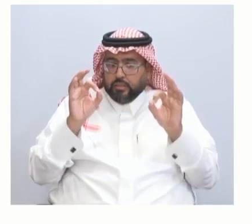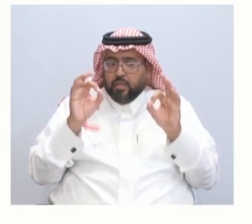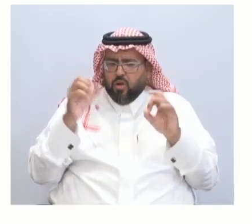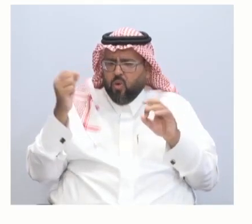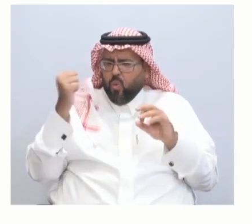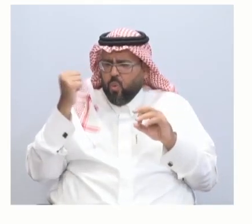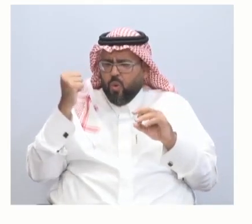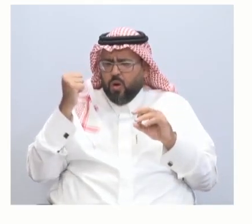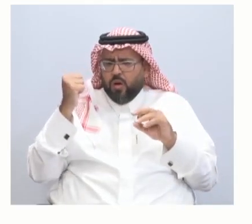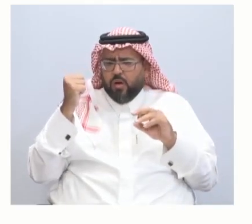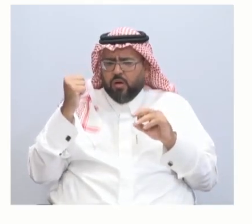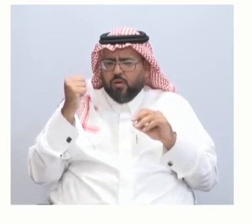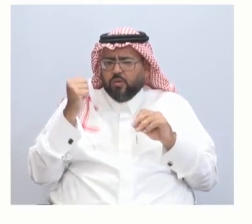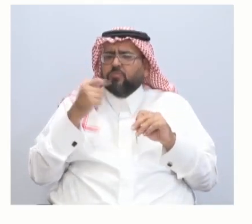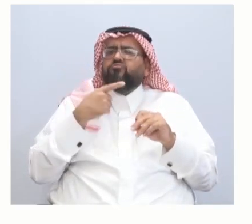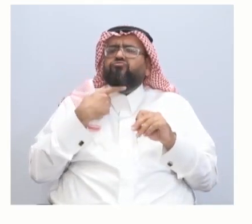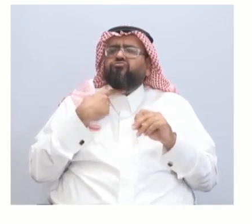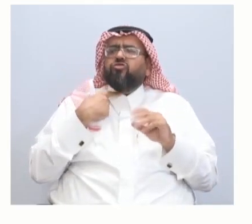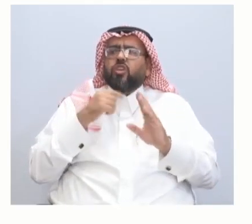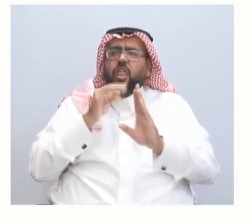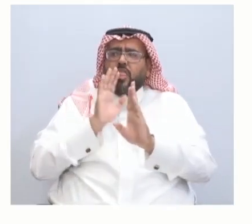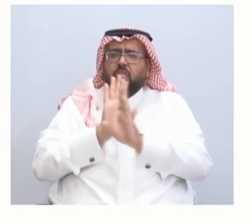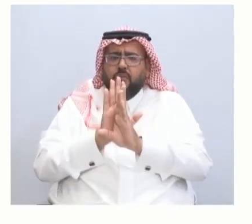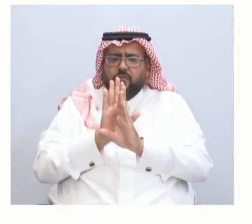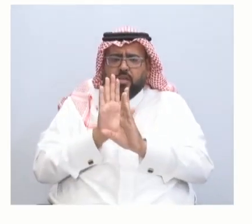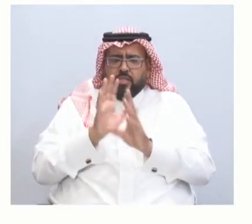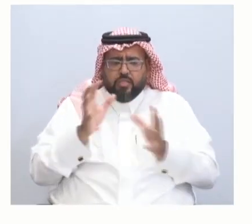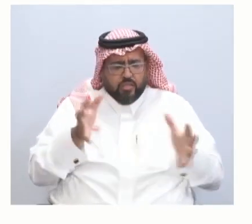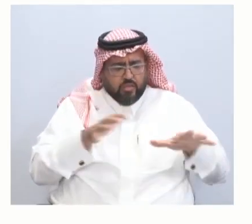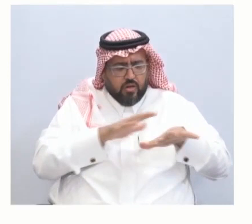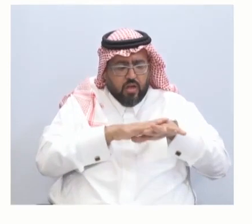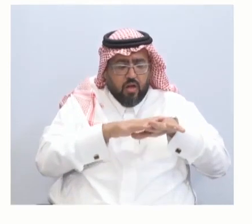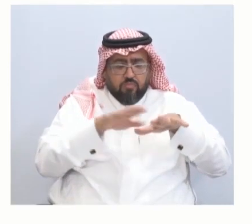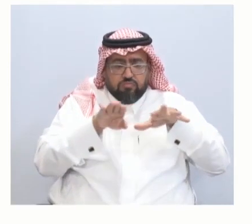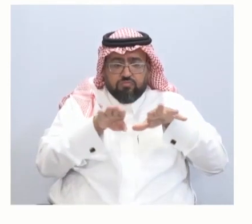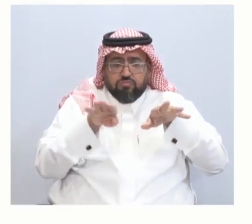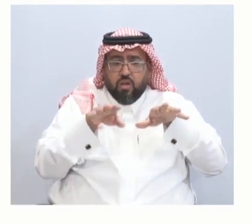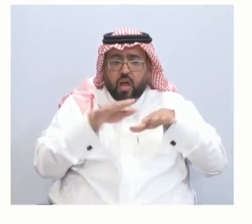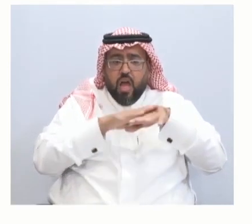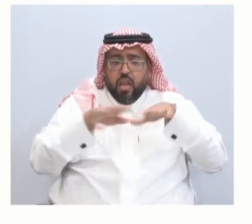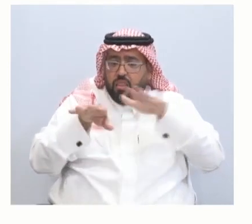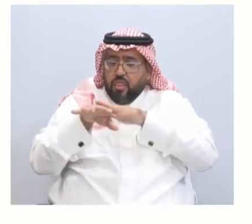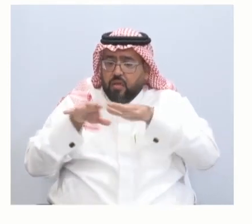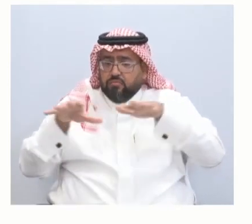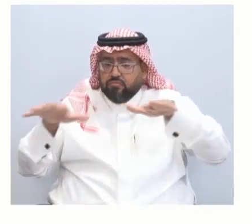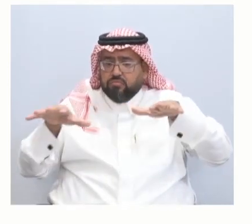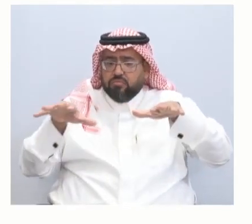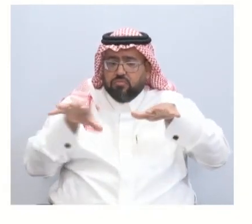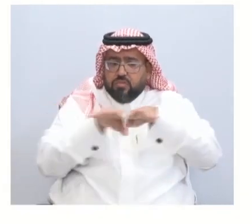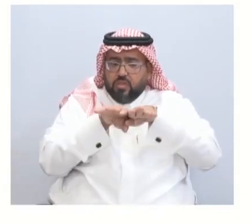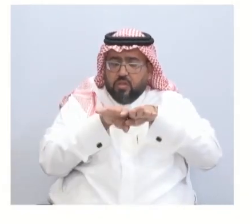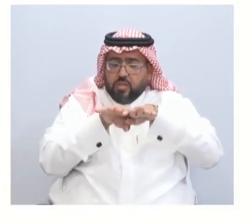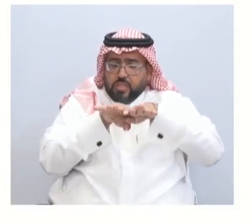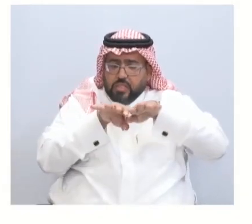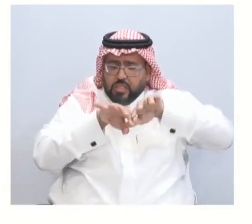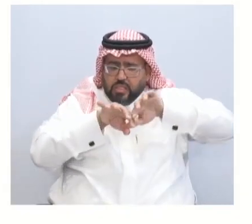القوه التي يتطلبها دفع الكتل الكبيره من القارات ونقلها مسافات